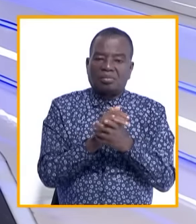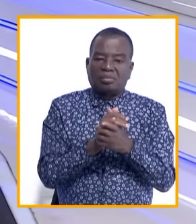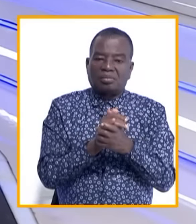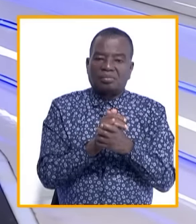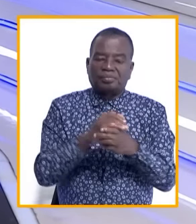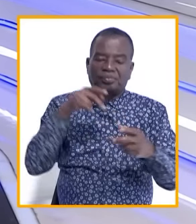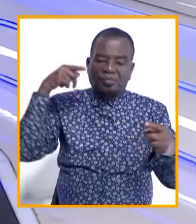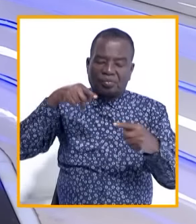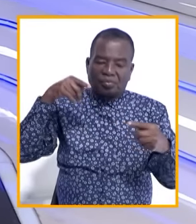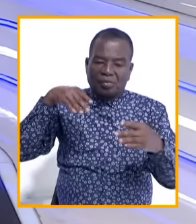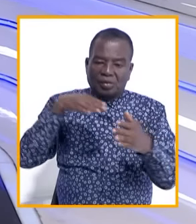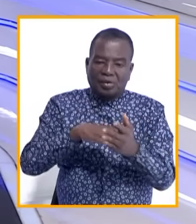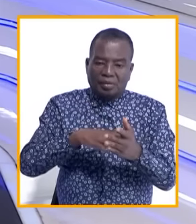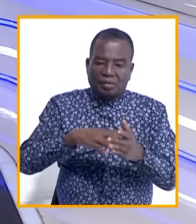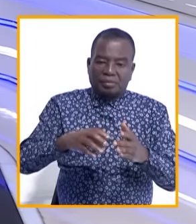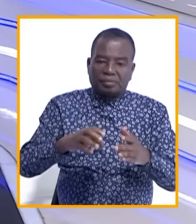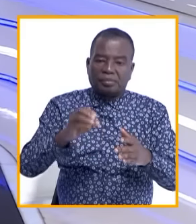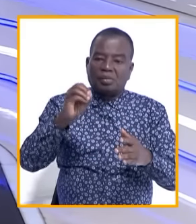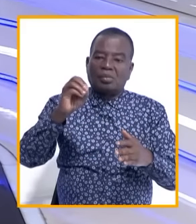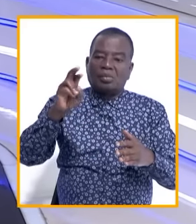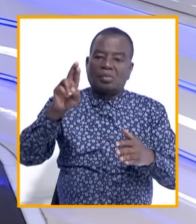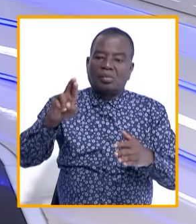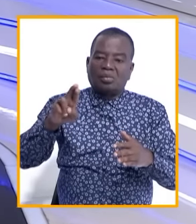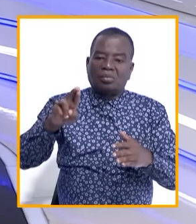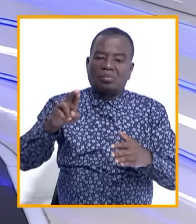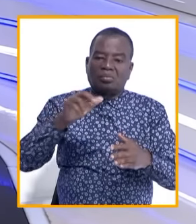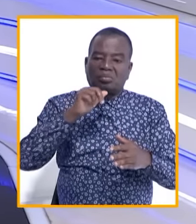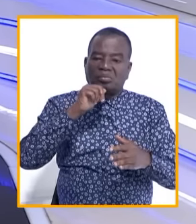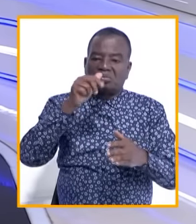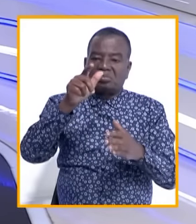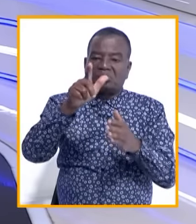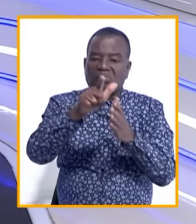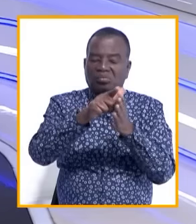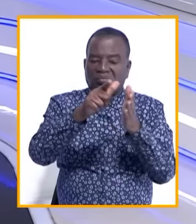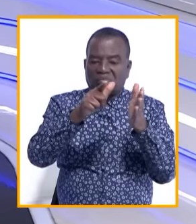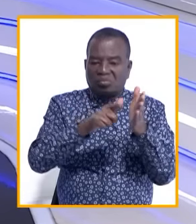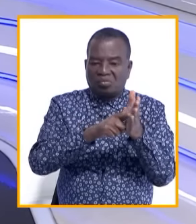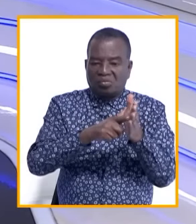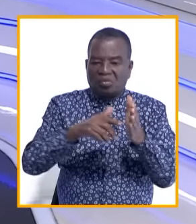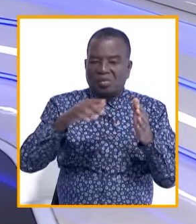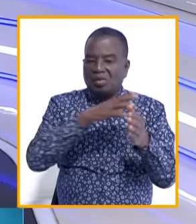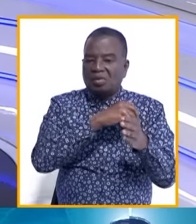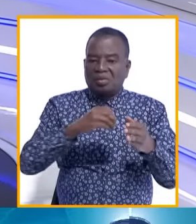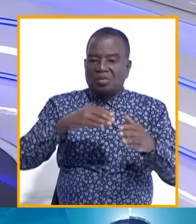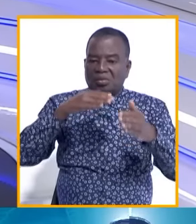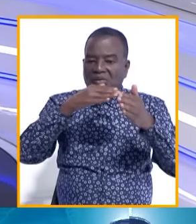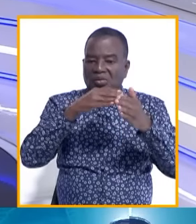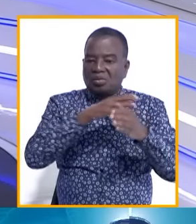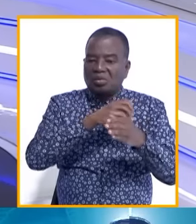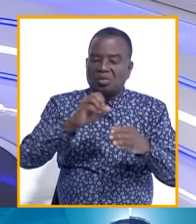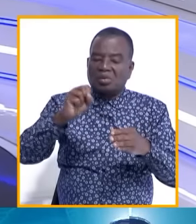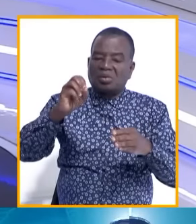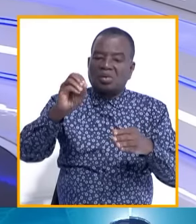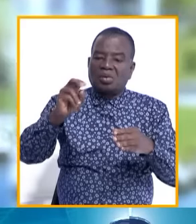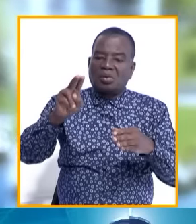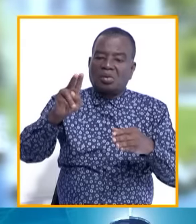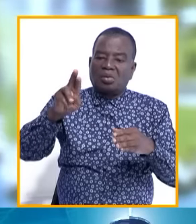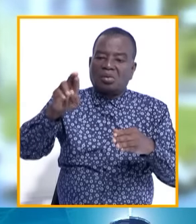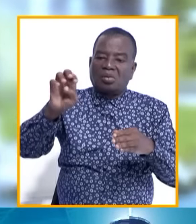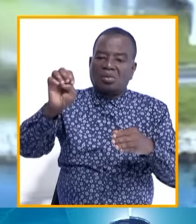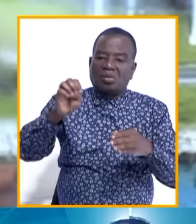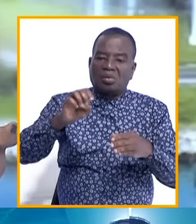La lutte contre l'orpaillage illicite autour des fleuves Sassandra et les barrages de Soubré. La gendarmerie nationale est renforcée en